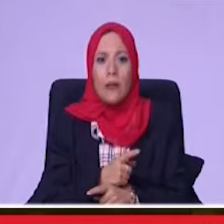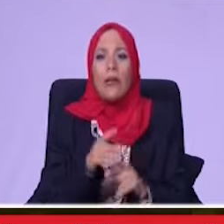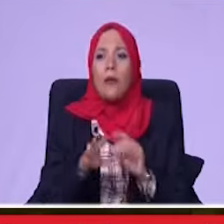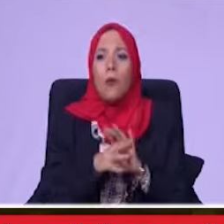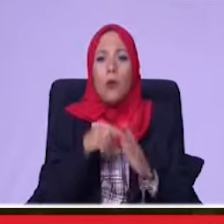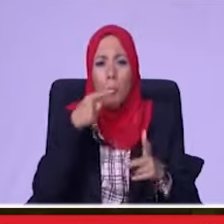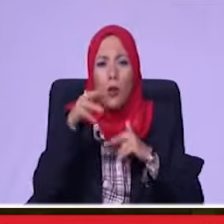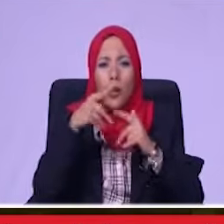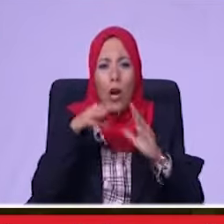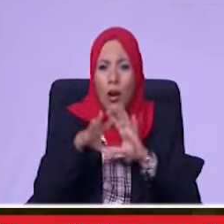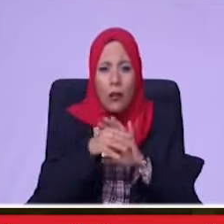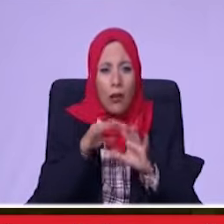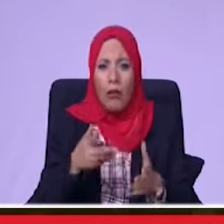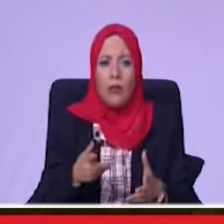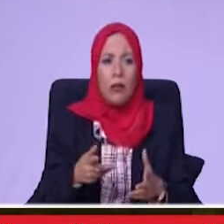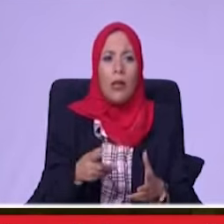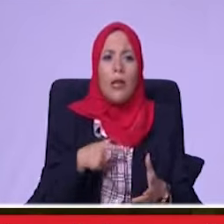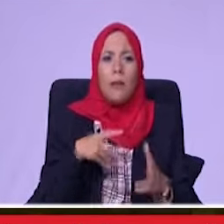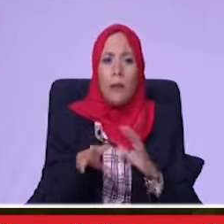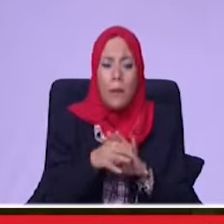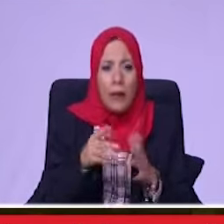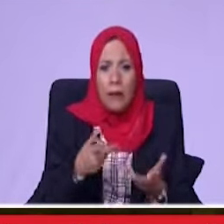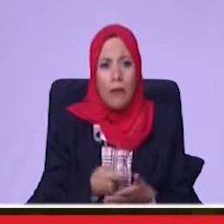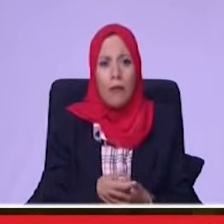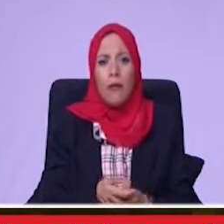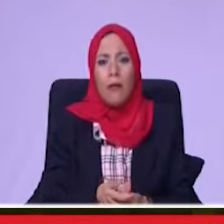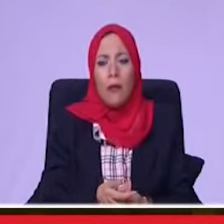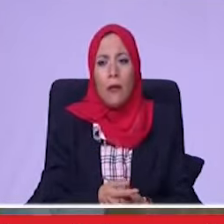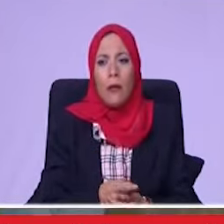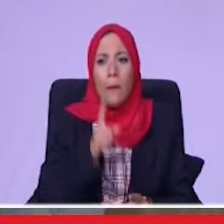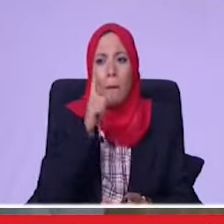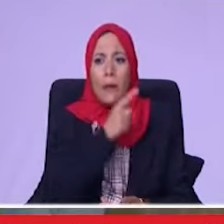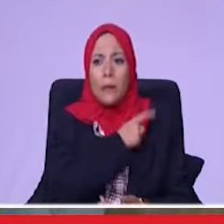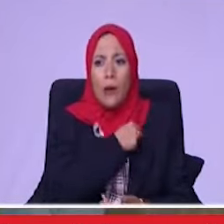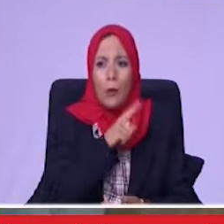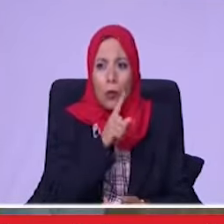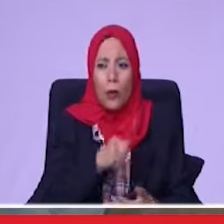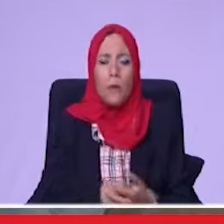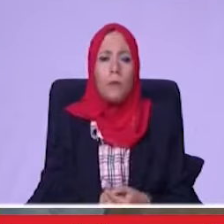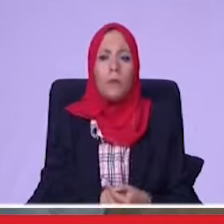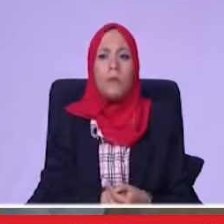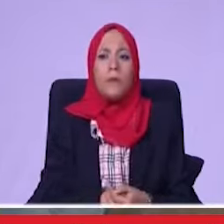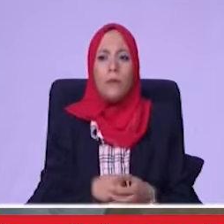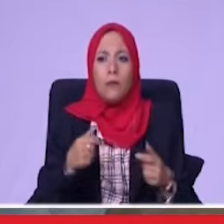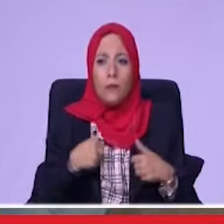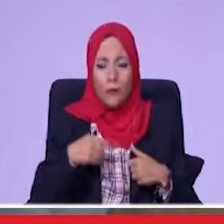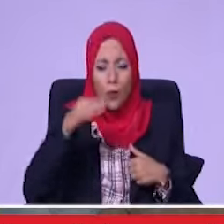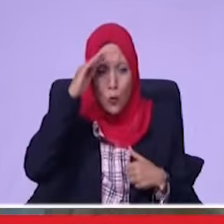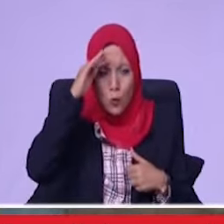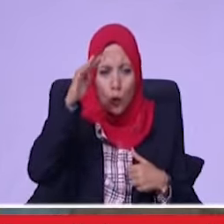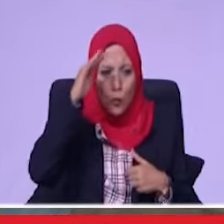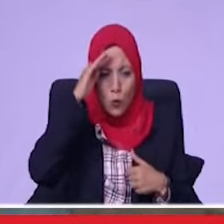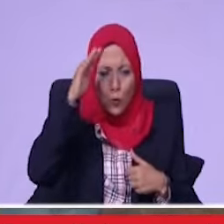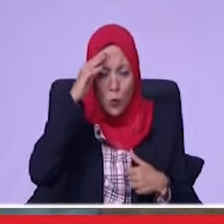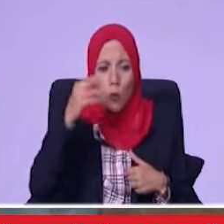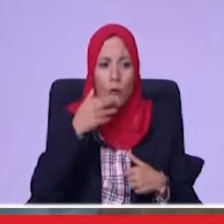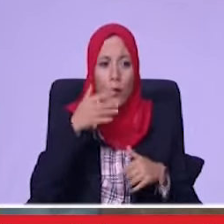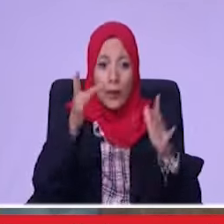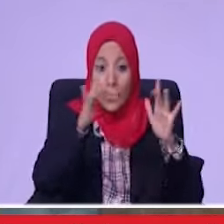حصل بالظبط والحادثه حصلت ازاي؟ بسم الله الرحمن الرحيم. اولا اشكر حضرتك على